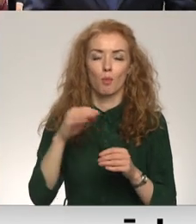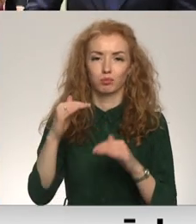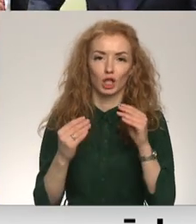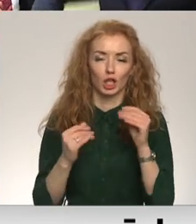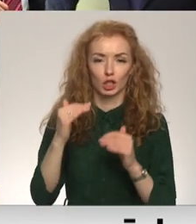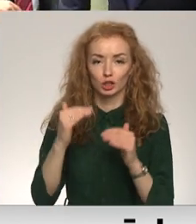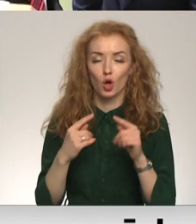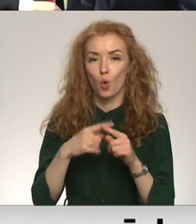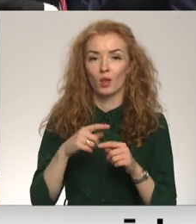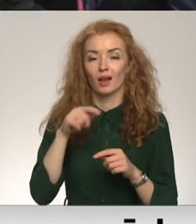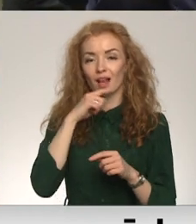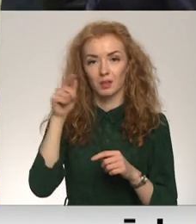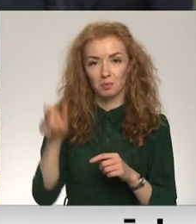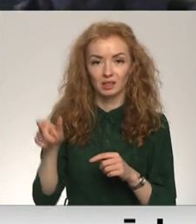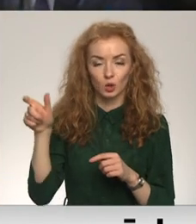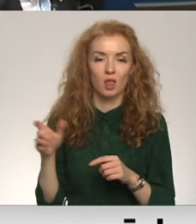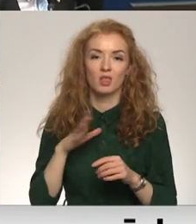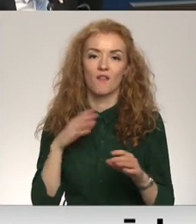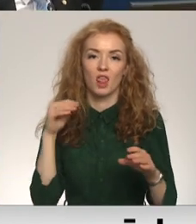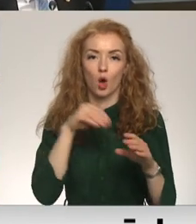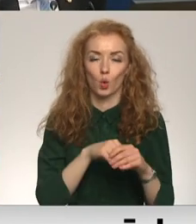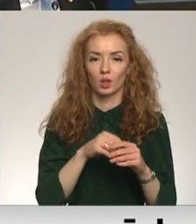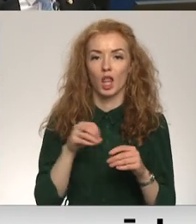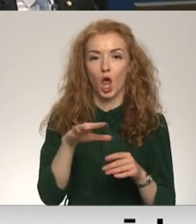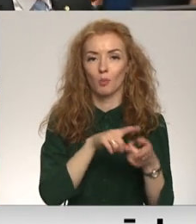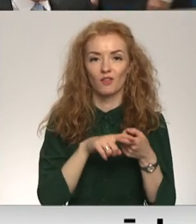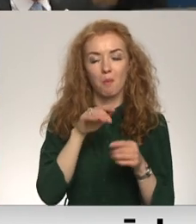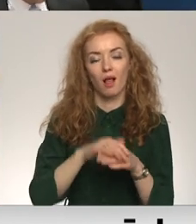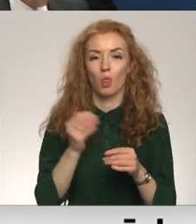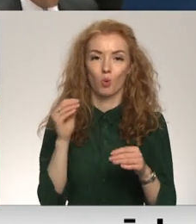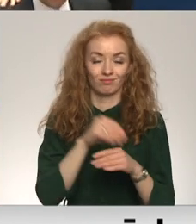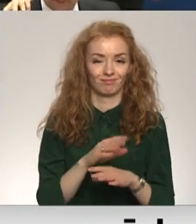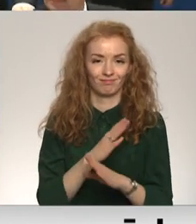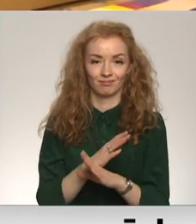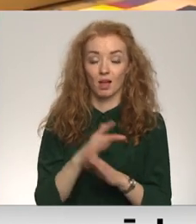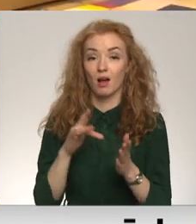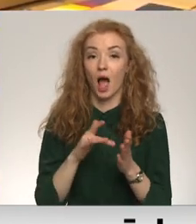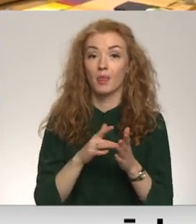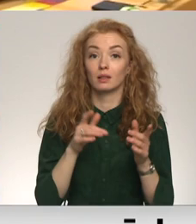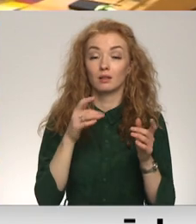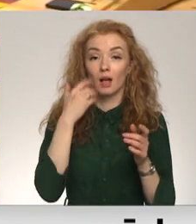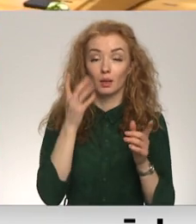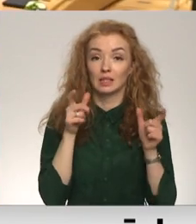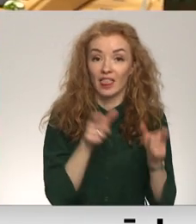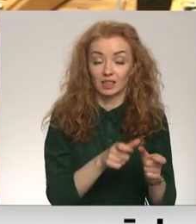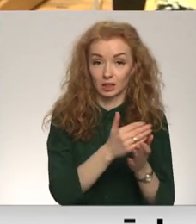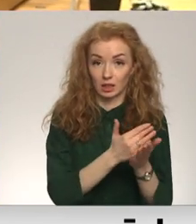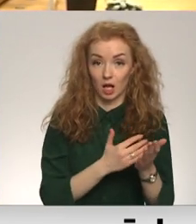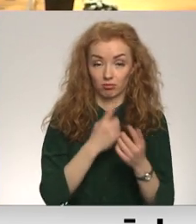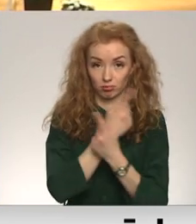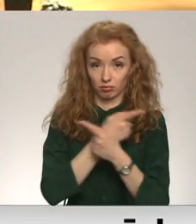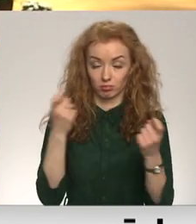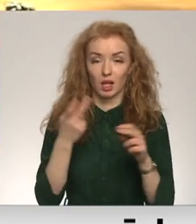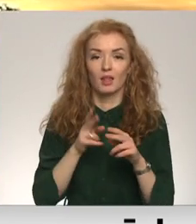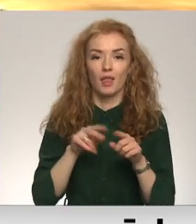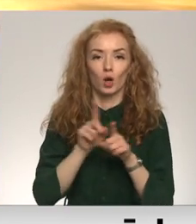pilsoņiem veikt liels noguldījums Eiropas Savienības bankās. Kad sankcijas tiks publicētas, tad mēs arī zināsim, piemēram, kurus oligārhus tās